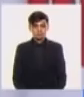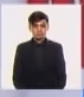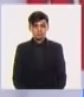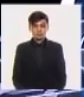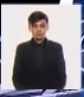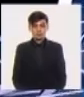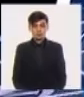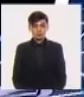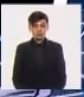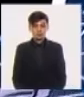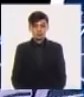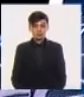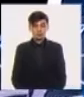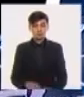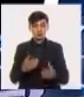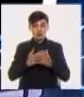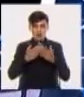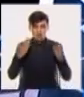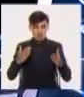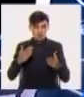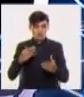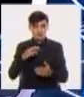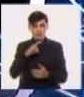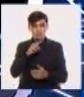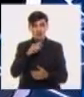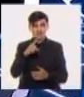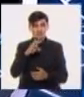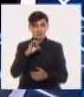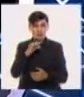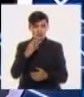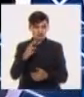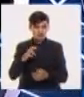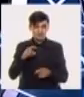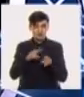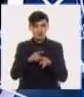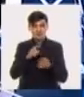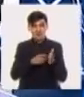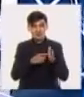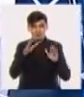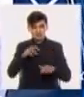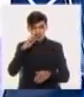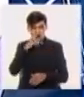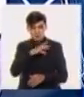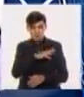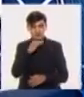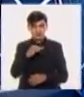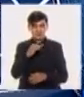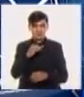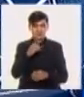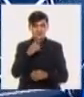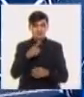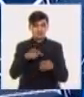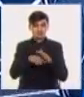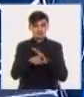область. Огромная территория пастбищ и речка Веснянка в Караганде оказались отравленными промышленными